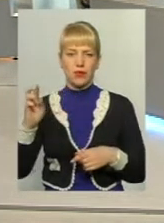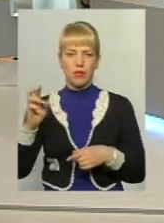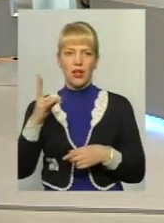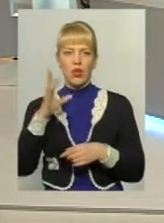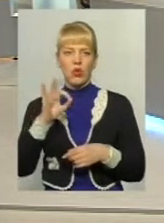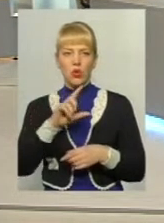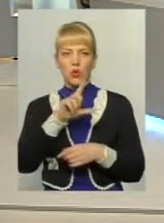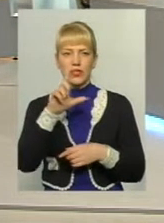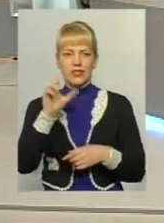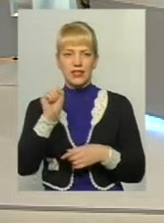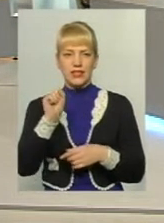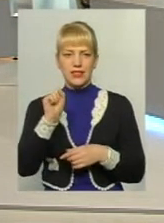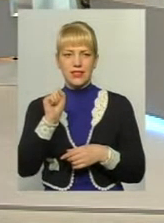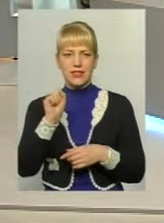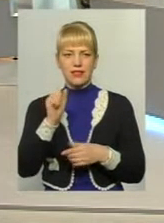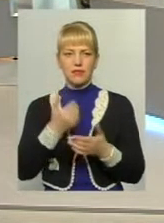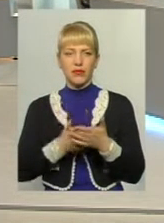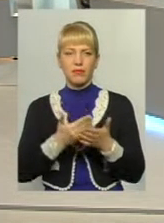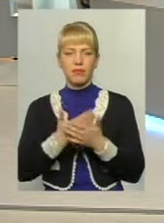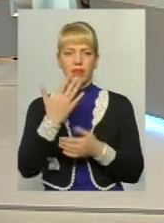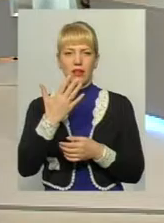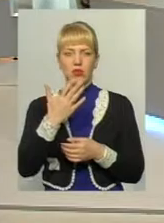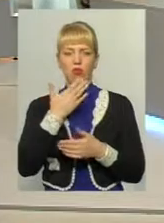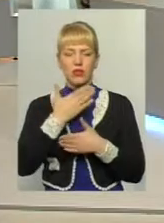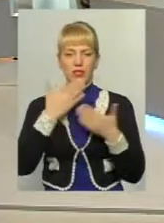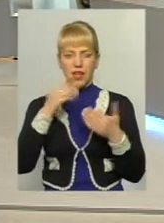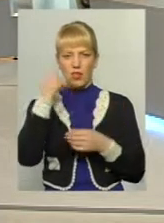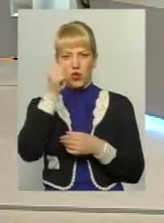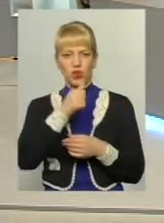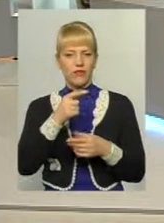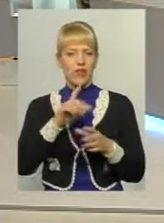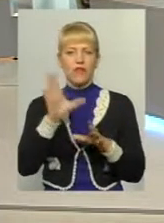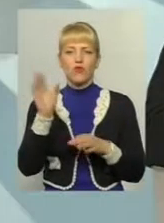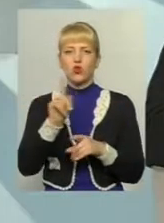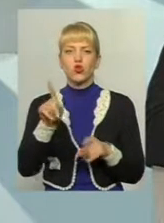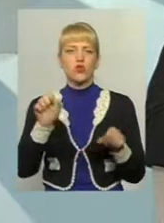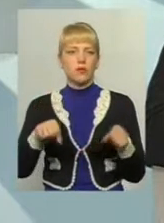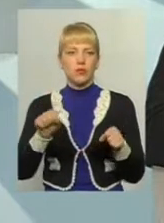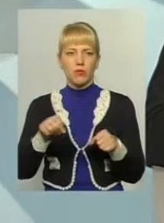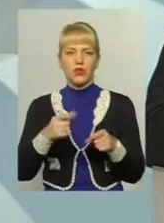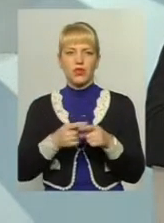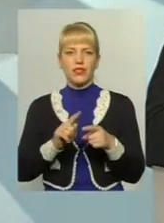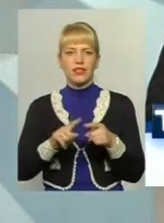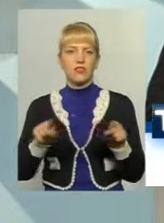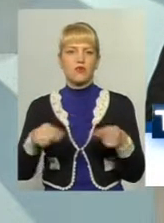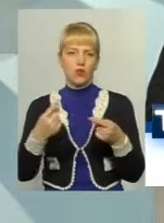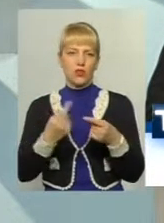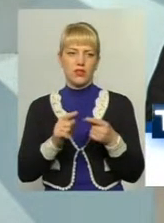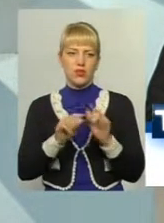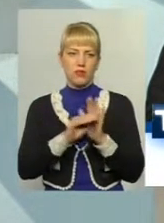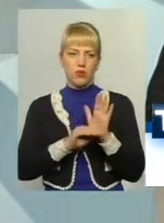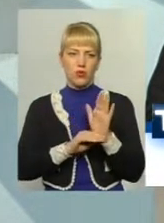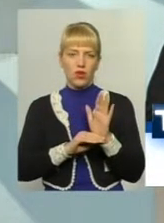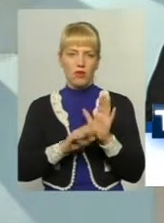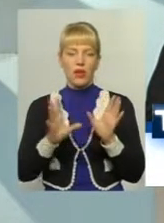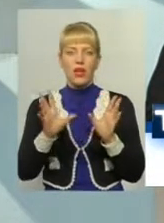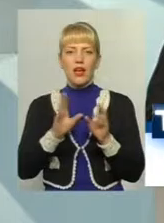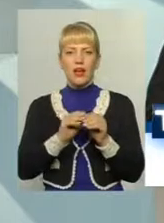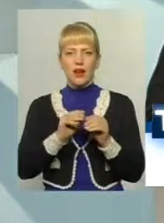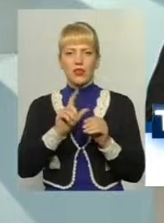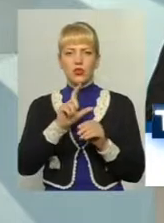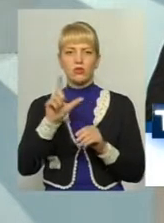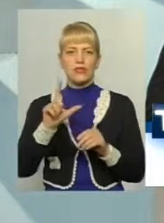чуємо таких палких речей з боку урядовців і відповідальних осіб в центральній владі, які пропагують